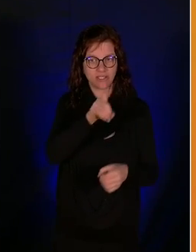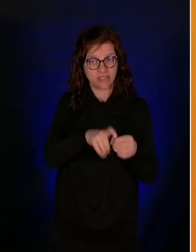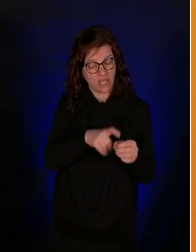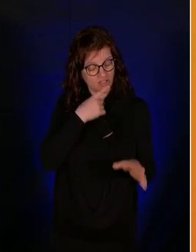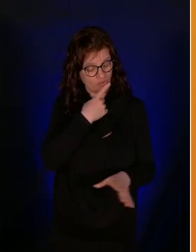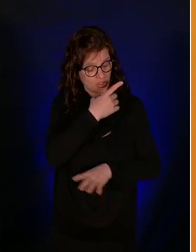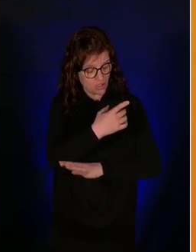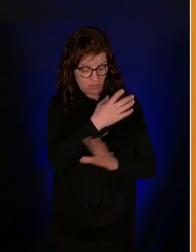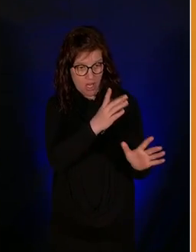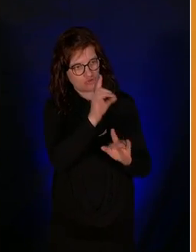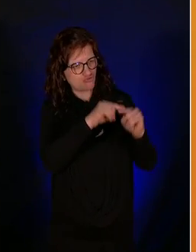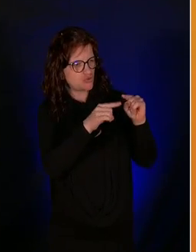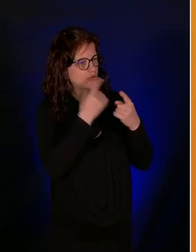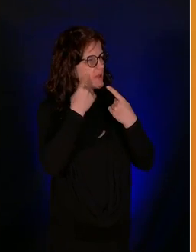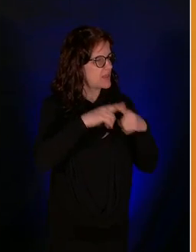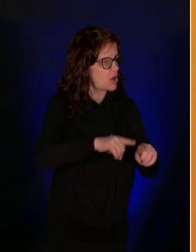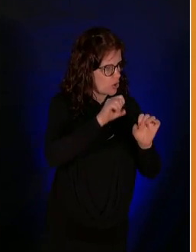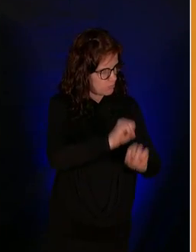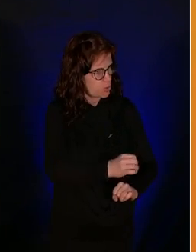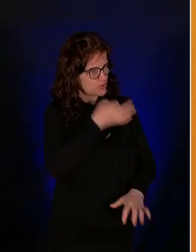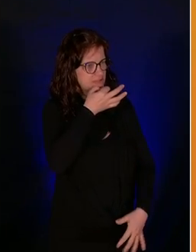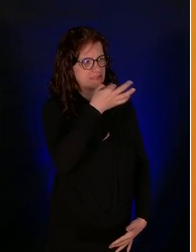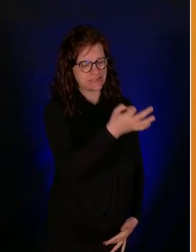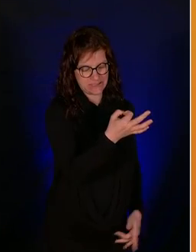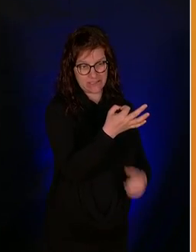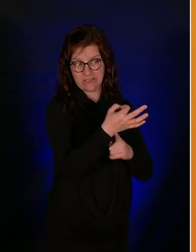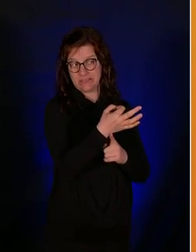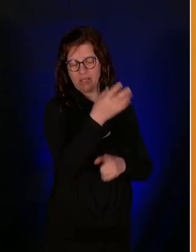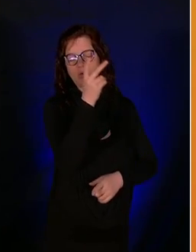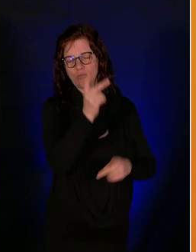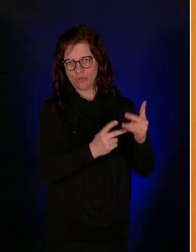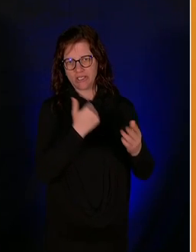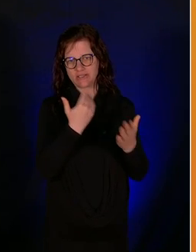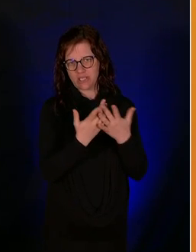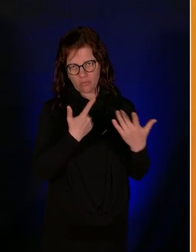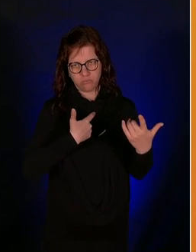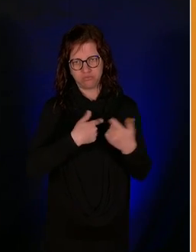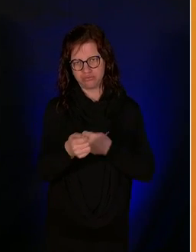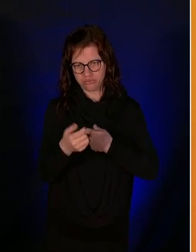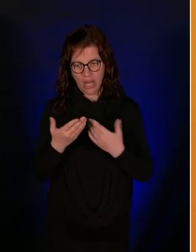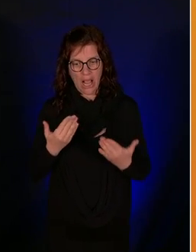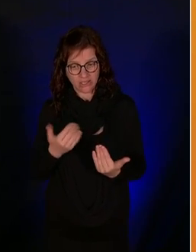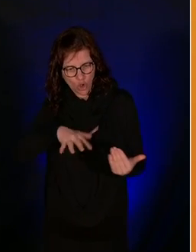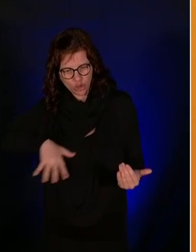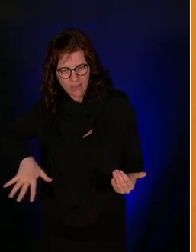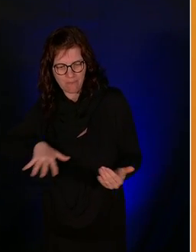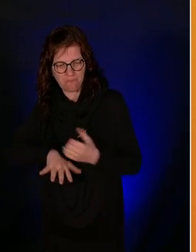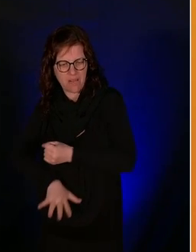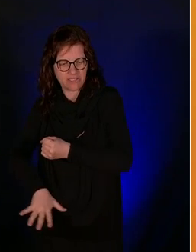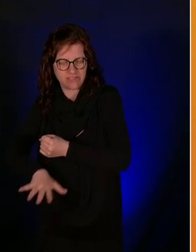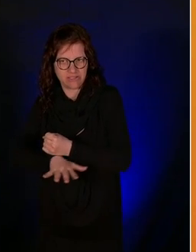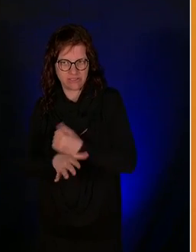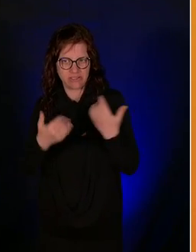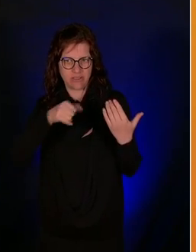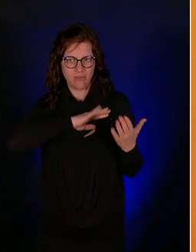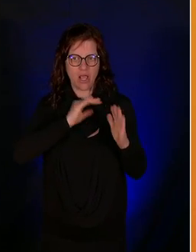cause certaines choses et de se dire, bah, peut-être que, effectivement, ça ne correspond pas exactement aux attentes des bases, parce qu'on